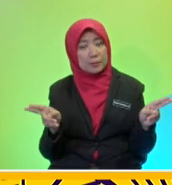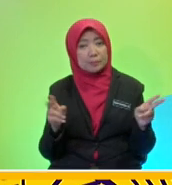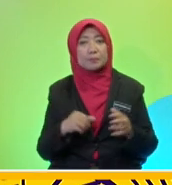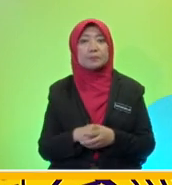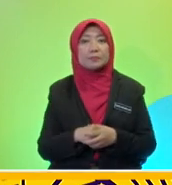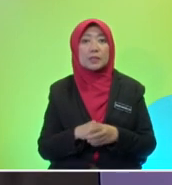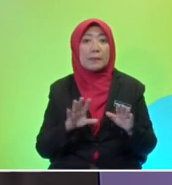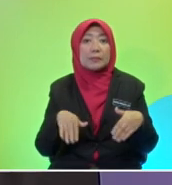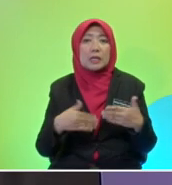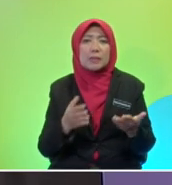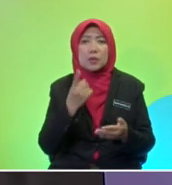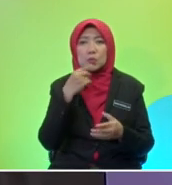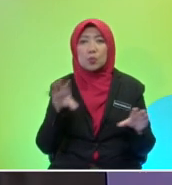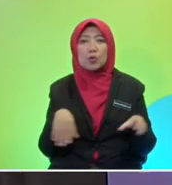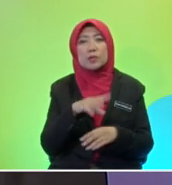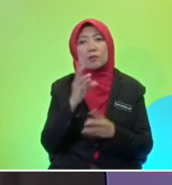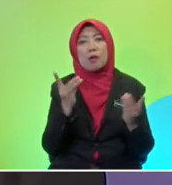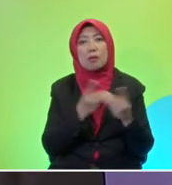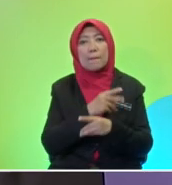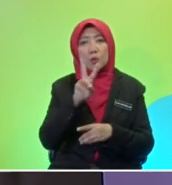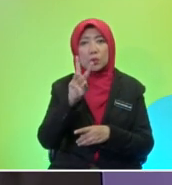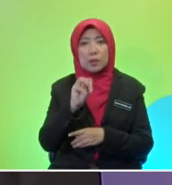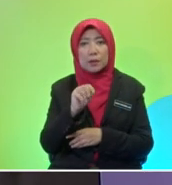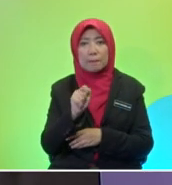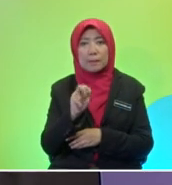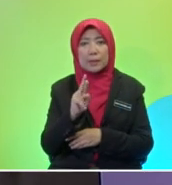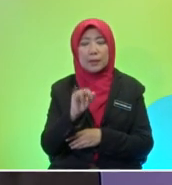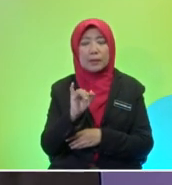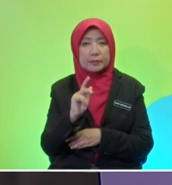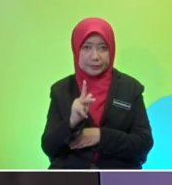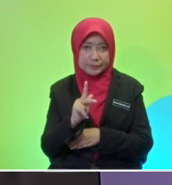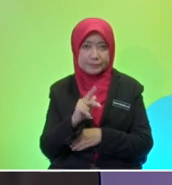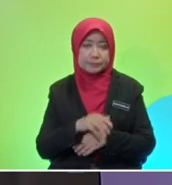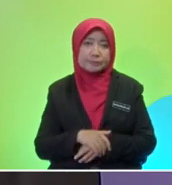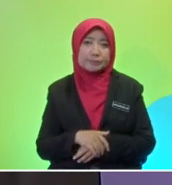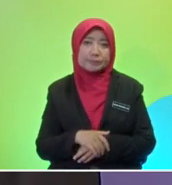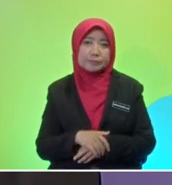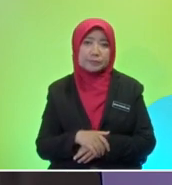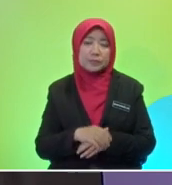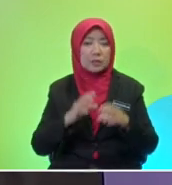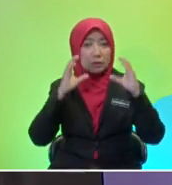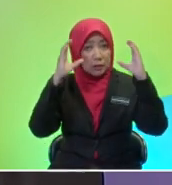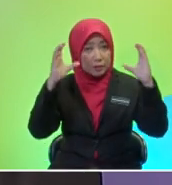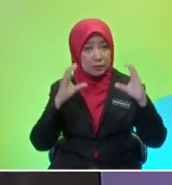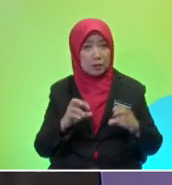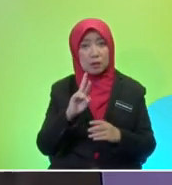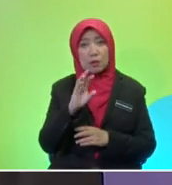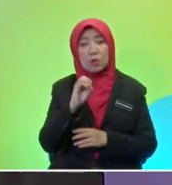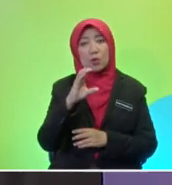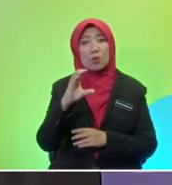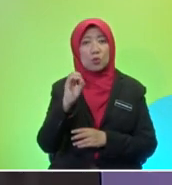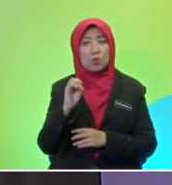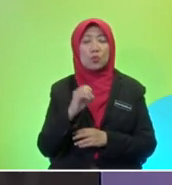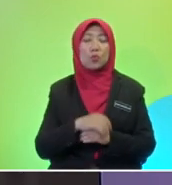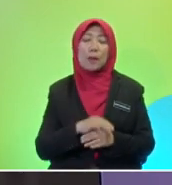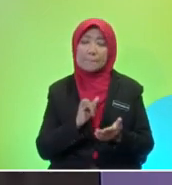pendaratan Oke gimana dicanangkan dalam deskripsi apa itu rokok Guruku nanti akan